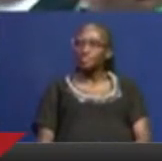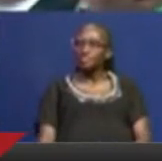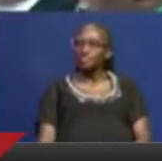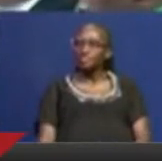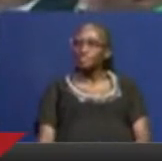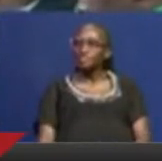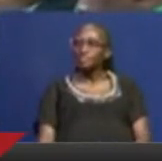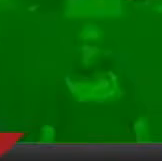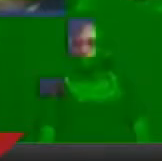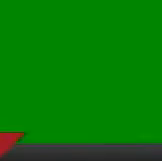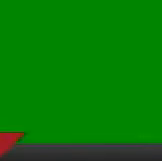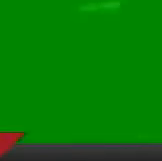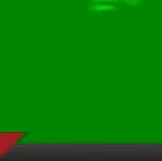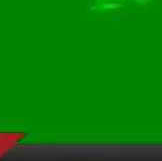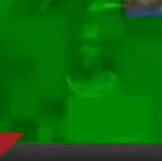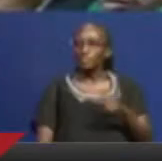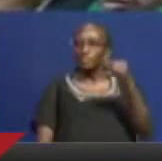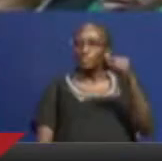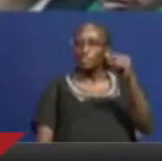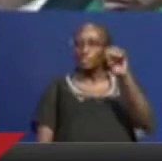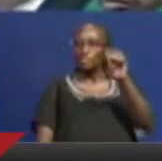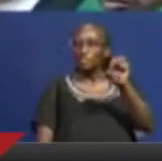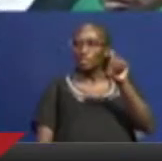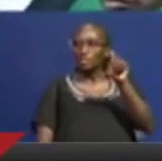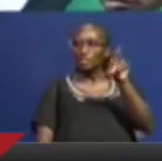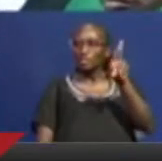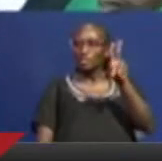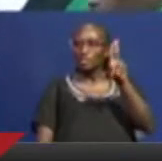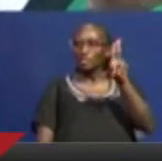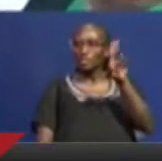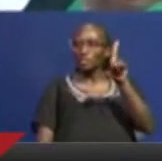Kilifi Mwaje Gertrude Mbeyu.